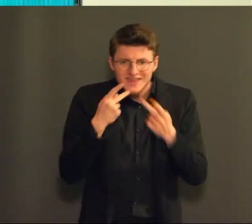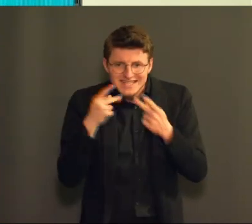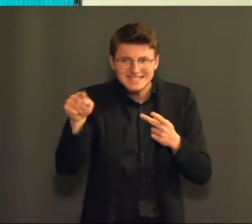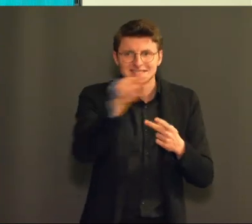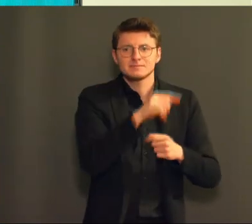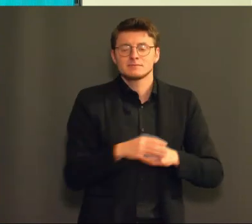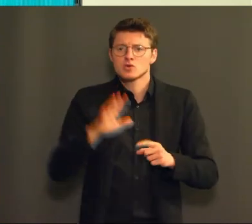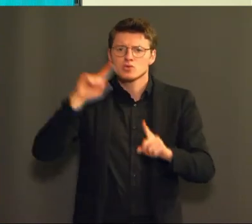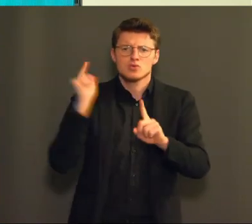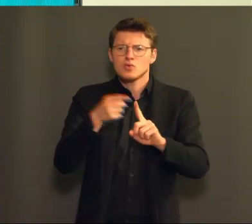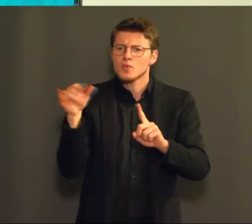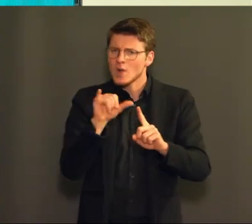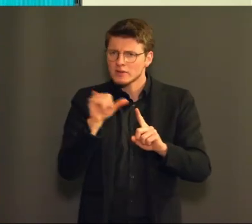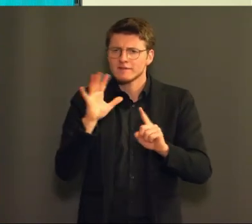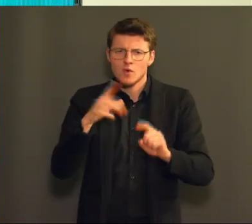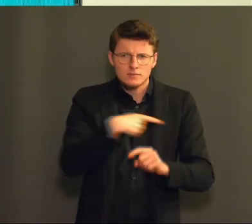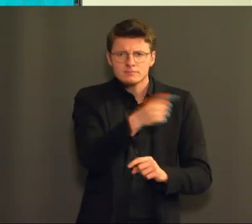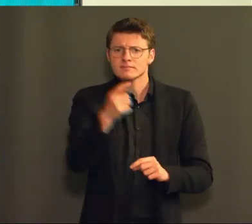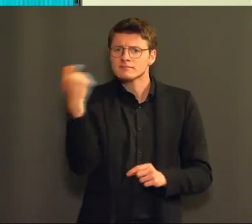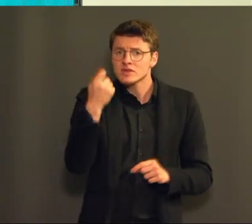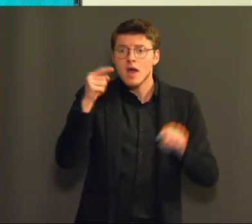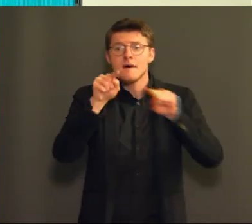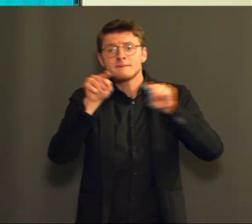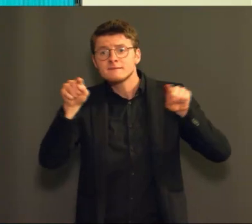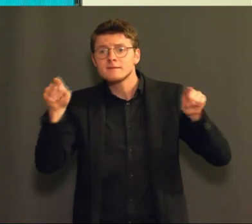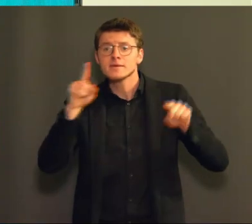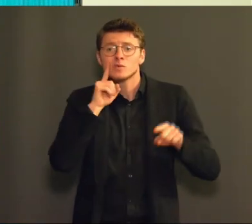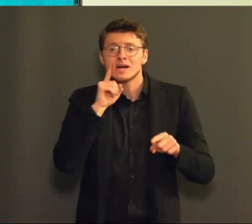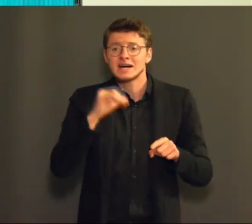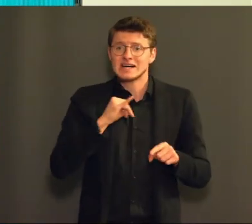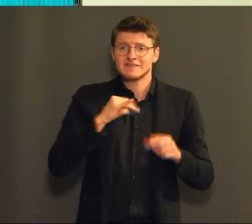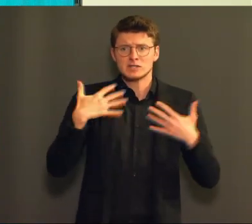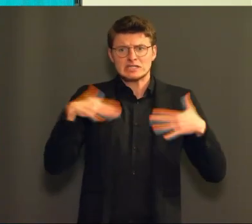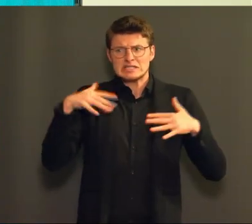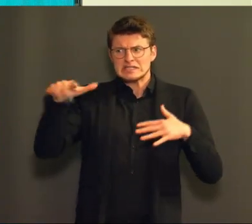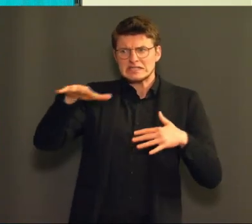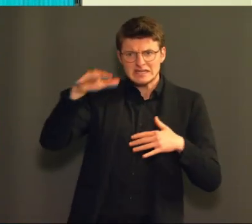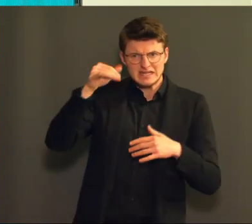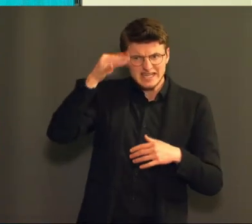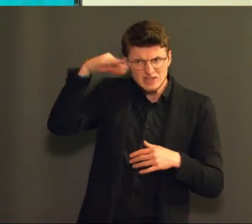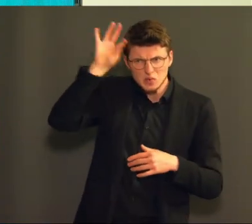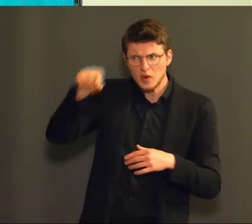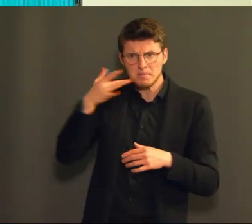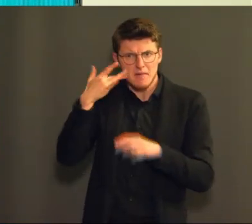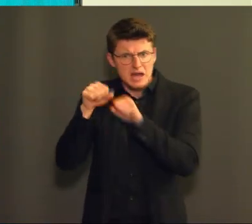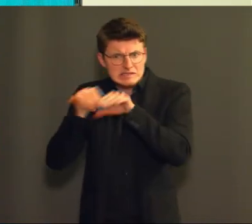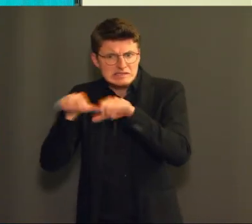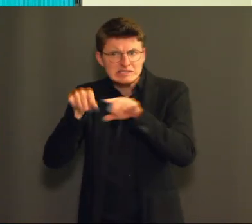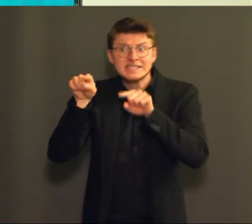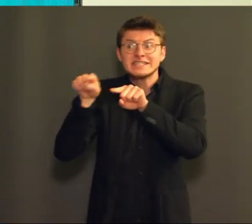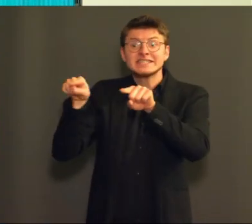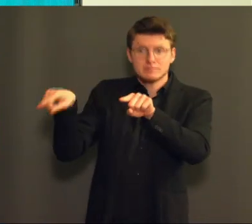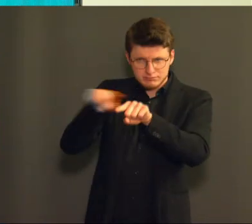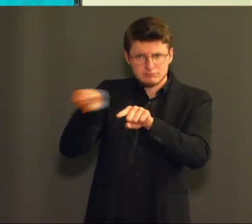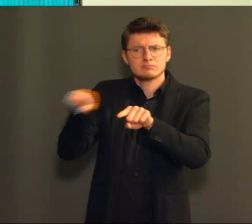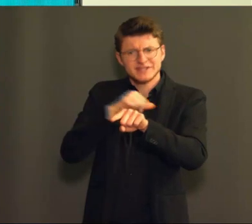blijft nadien de bedrijven, zeker deze die meest geconfronteerd worden met hoge incidentie en risico's, zelf de nodige